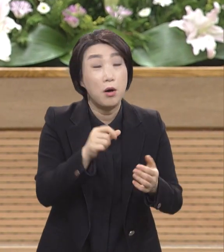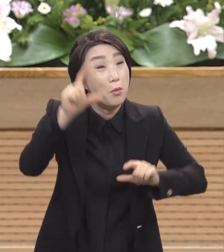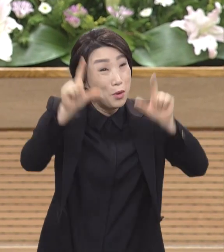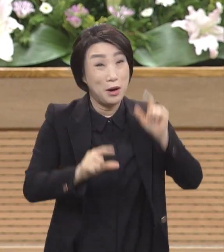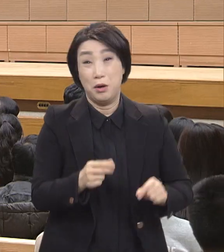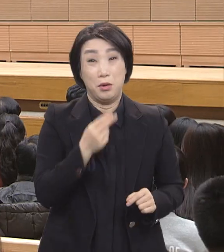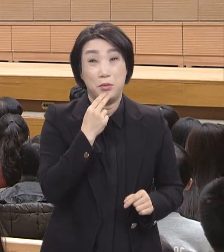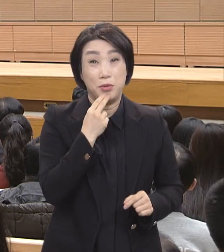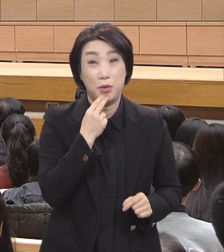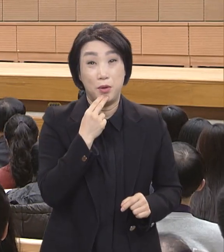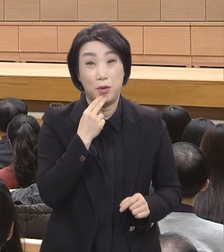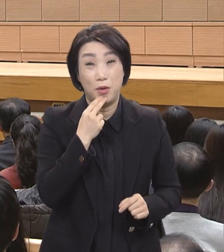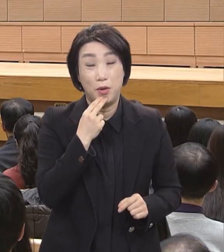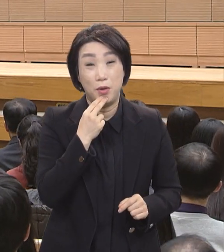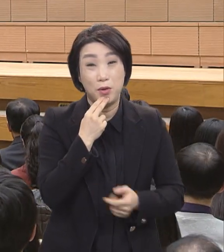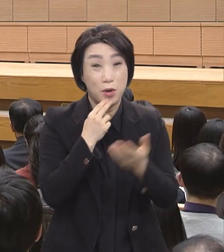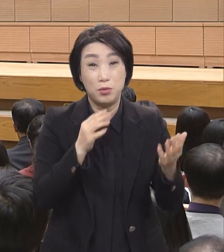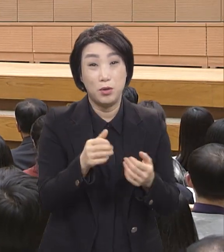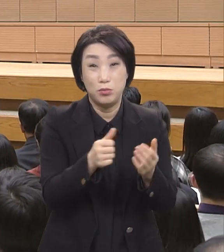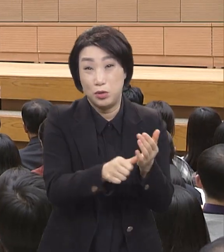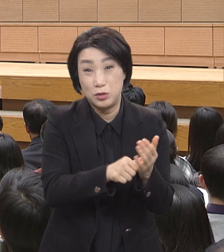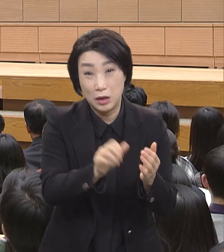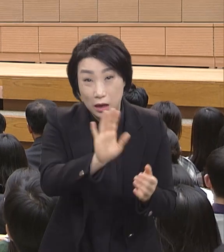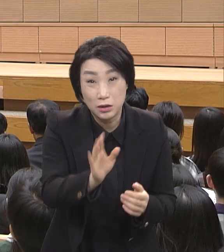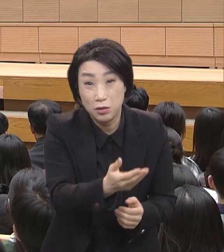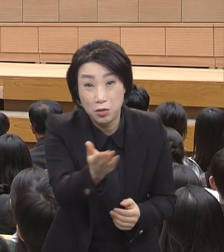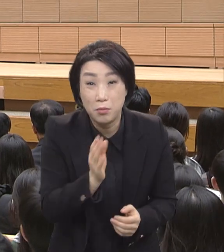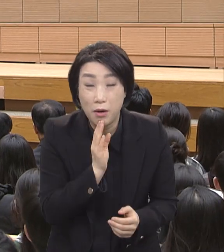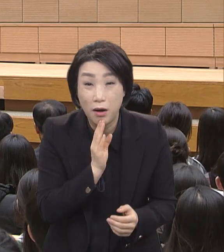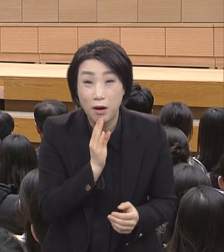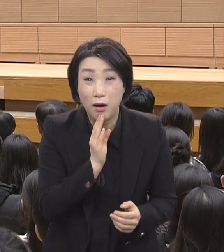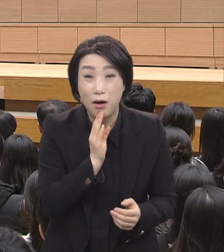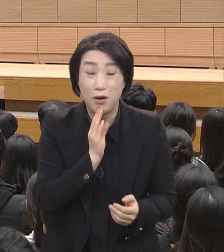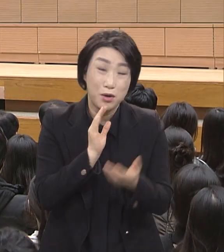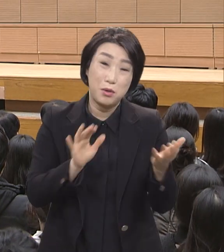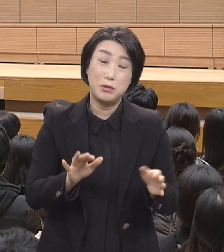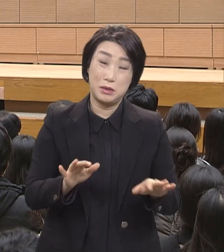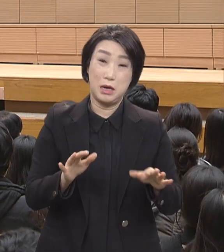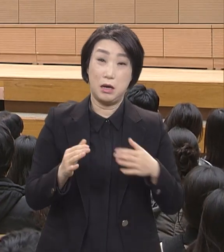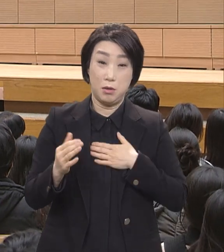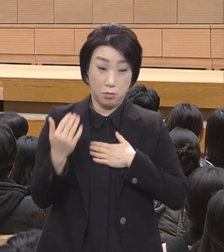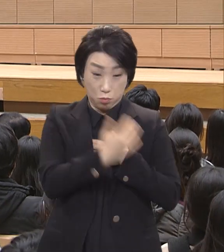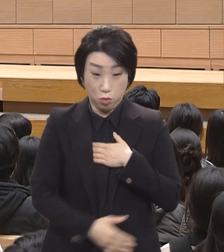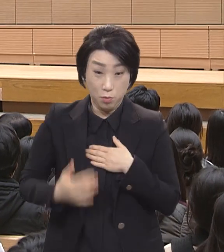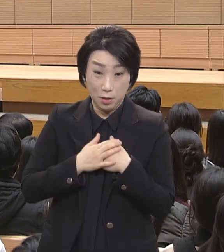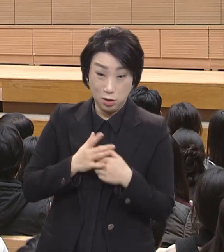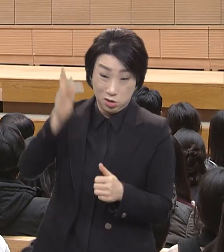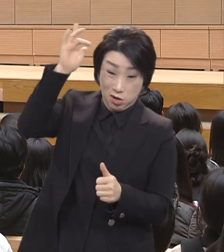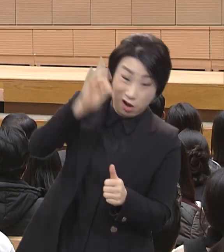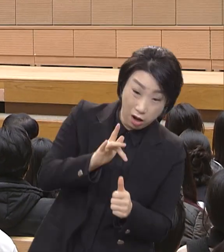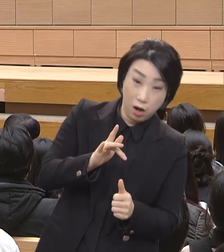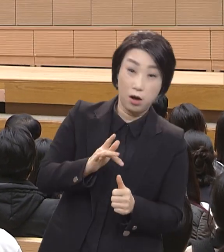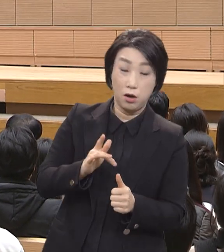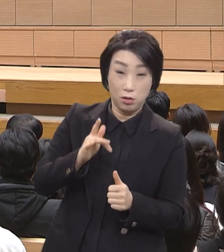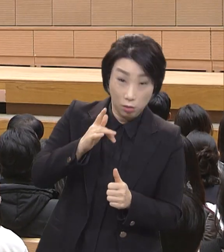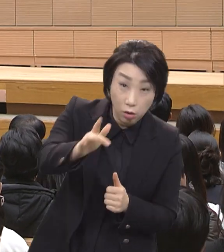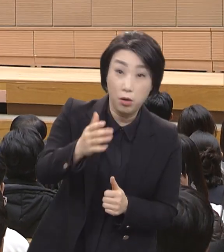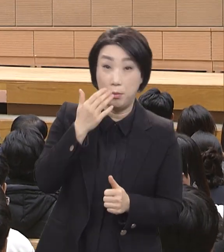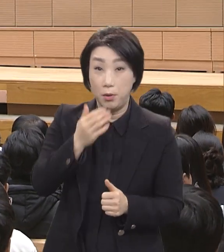비물질이요, 무영성이요. 그리고 우리 몸 안에 쑥쑥 들어왔다